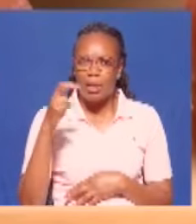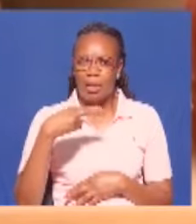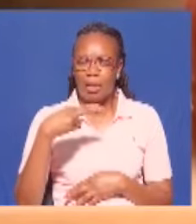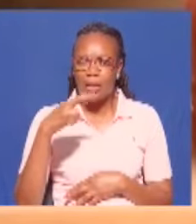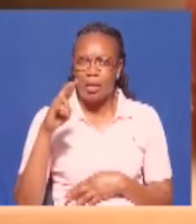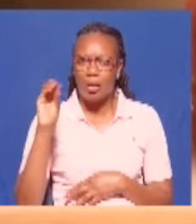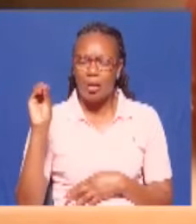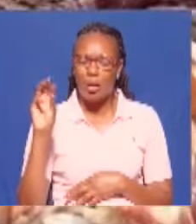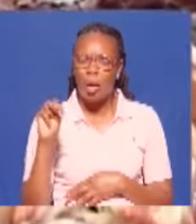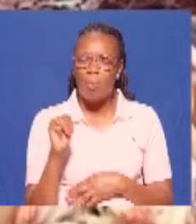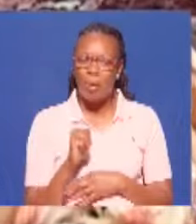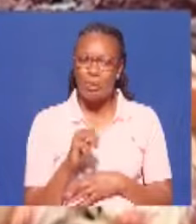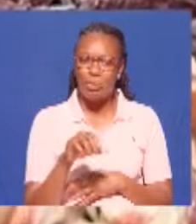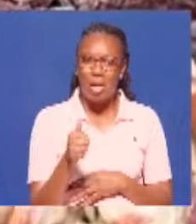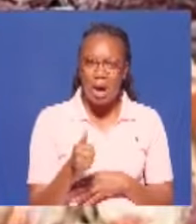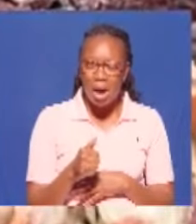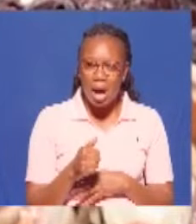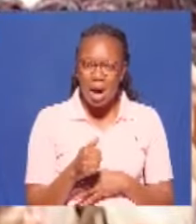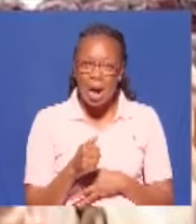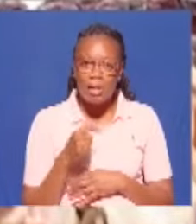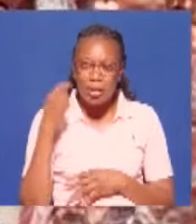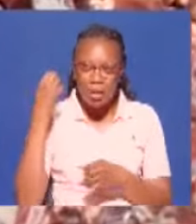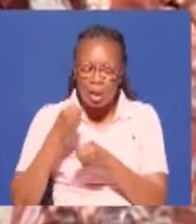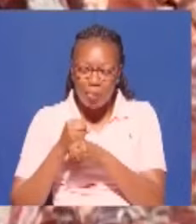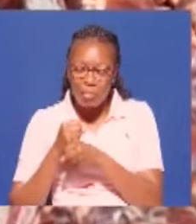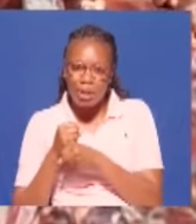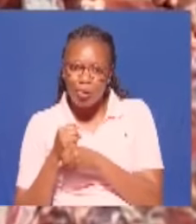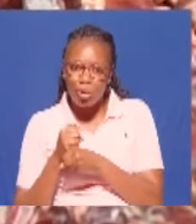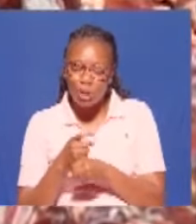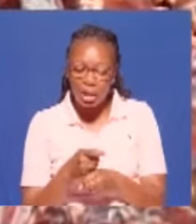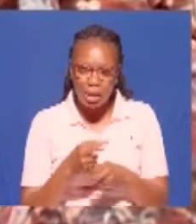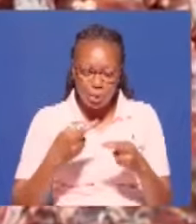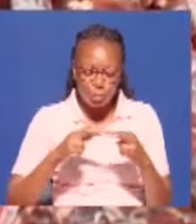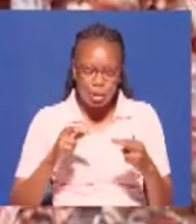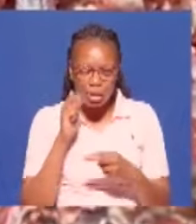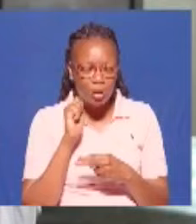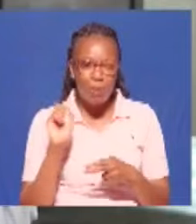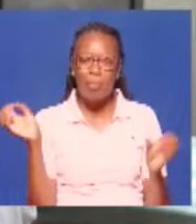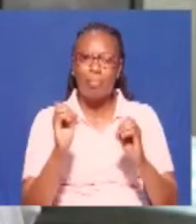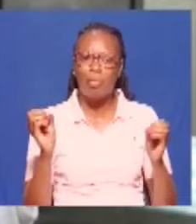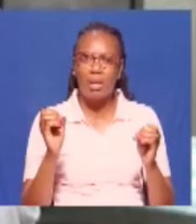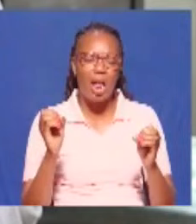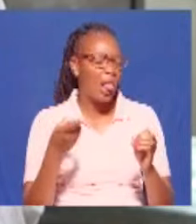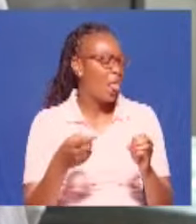Kuna mtu akona belief that kama sausage haina nyama, hiyo sio sausage. So hiyo ni the third.